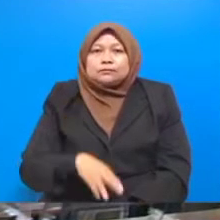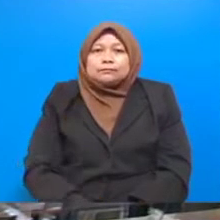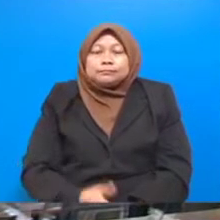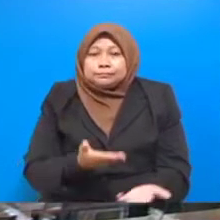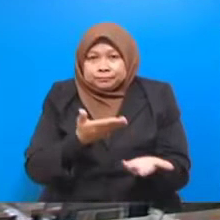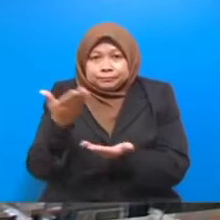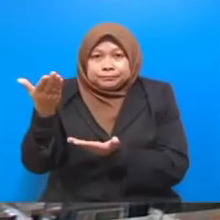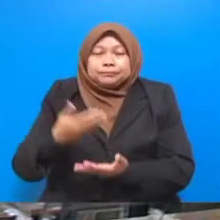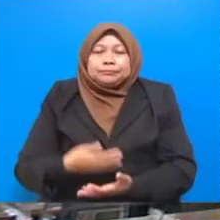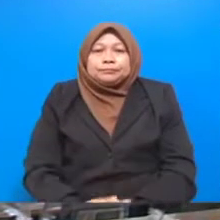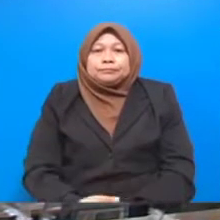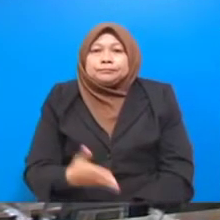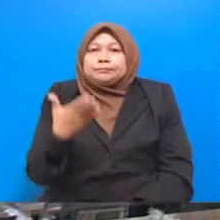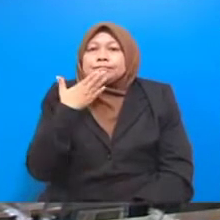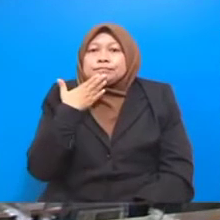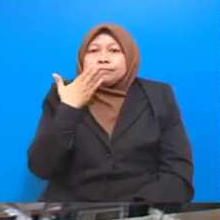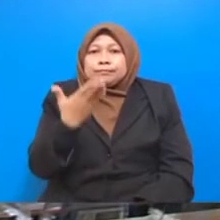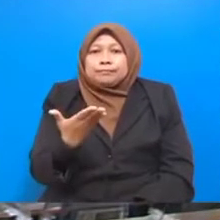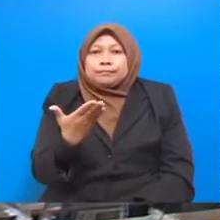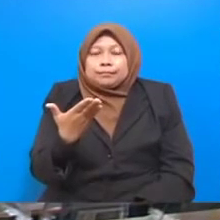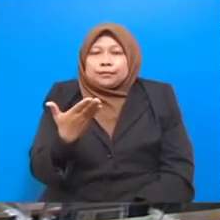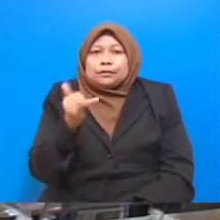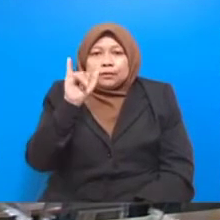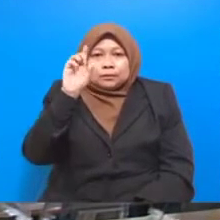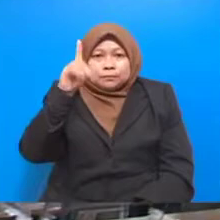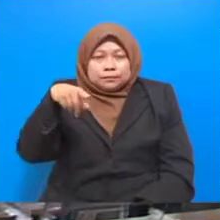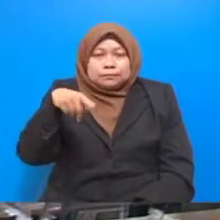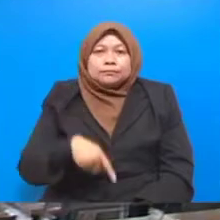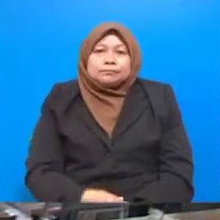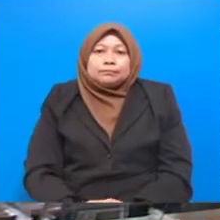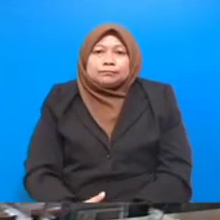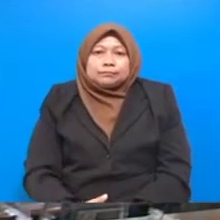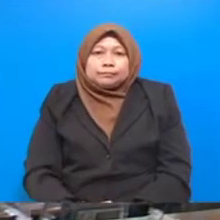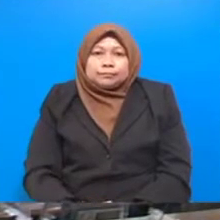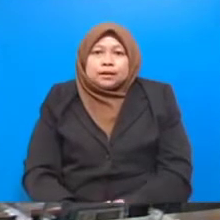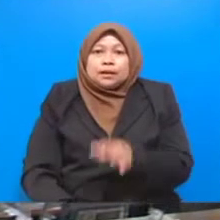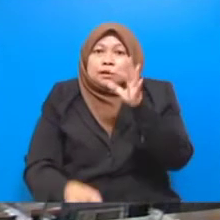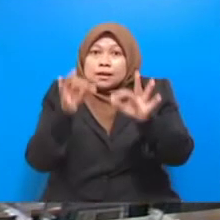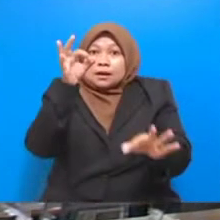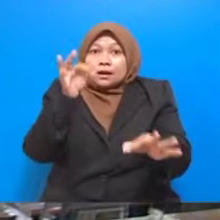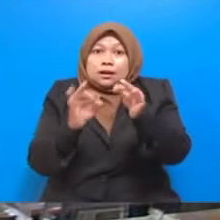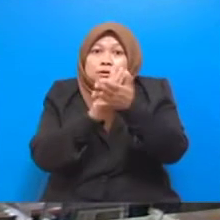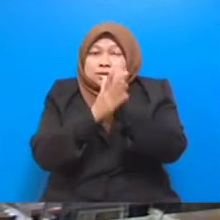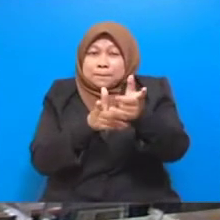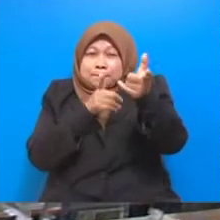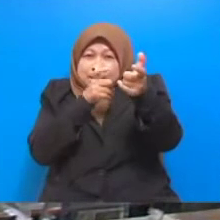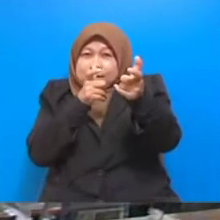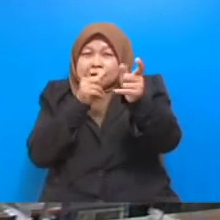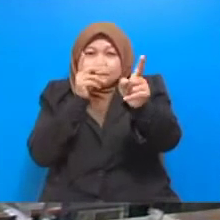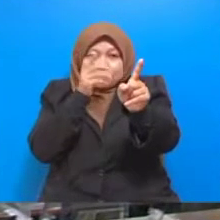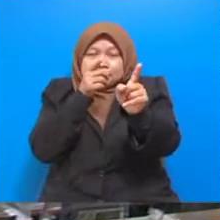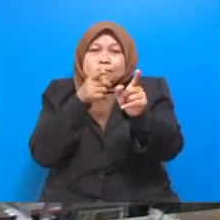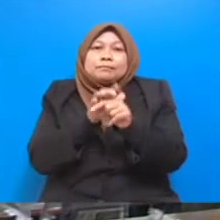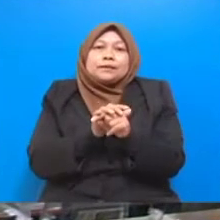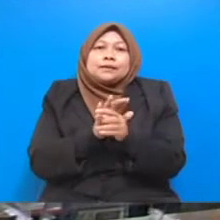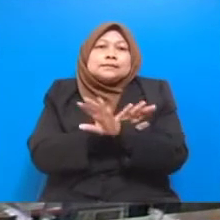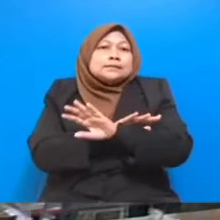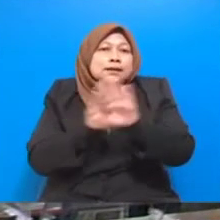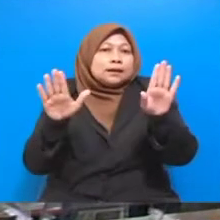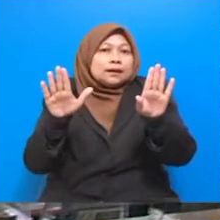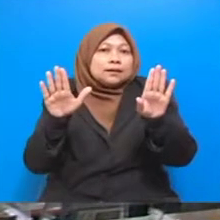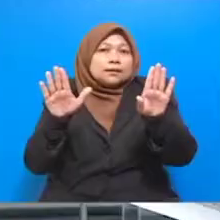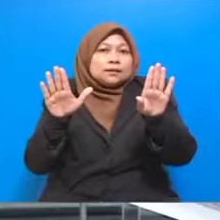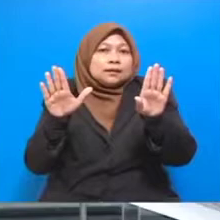oh makasih soalnya di betul kalau jadi penembak tepat jangan